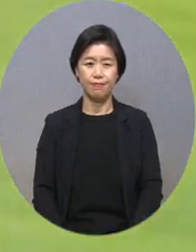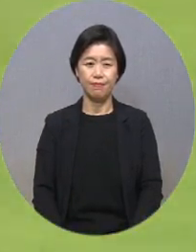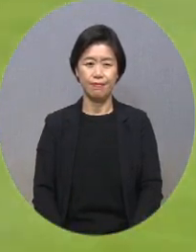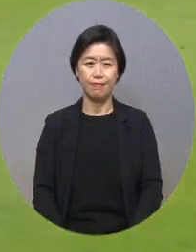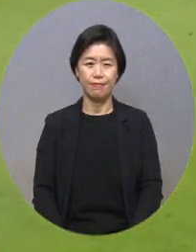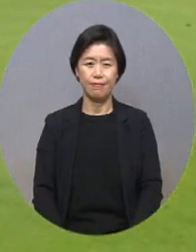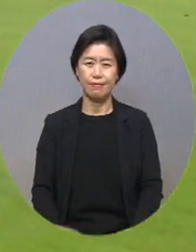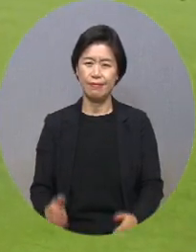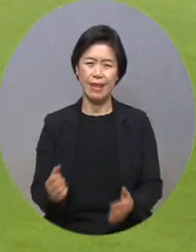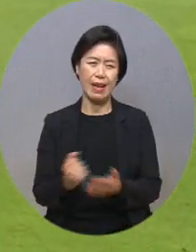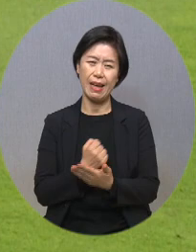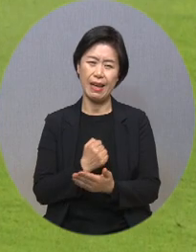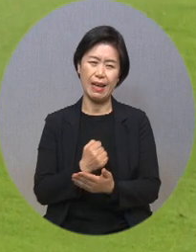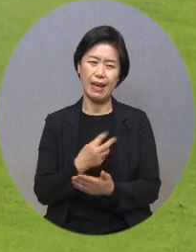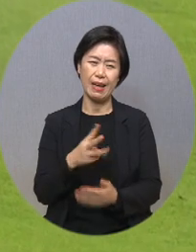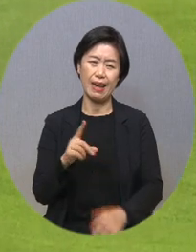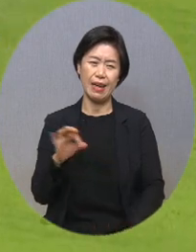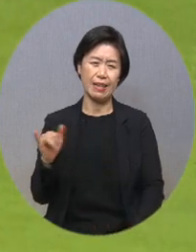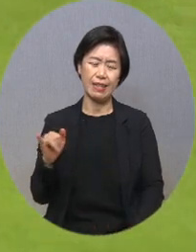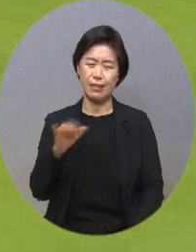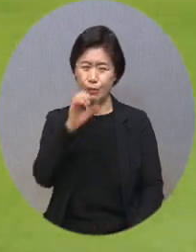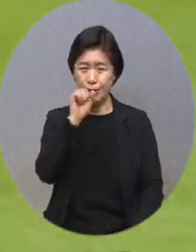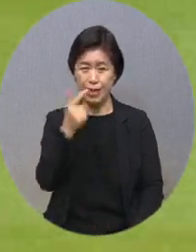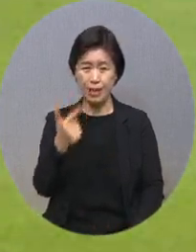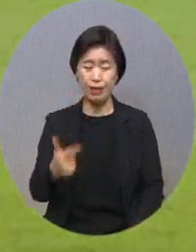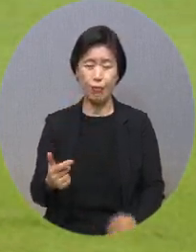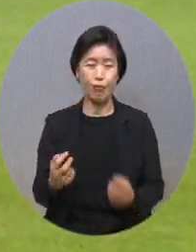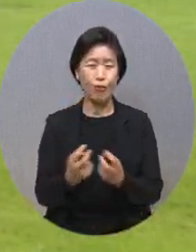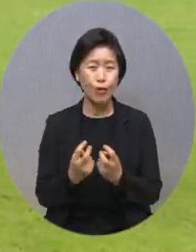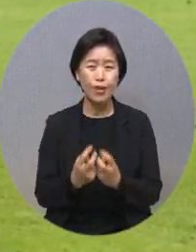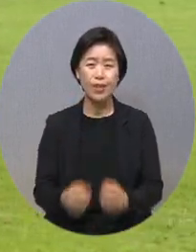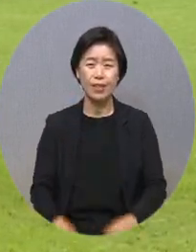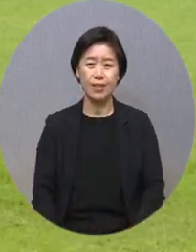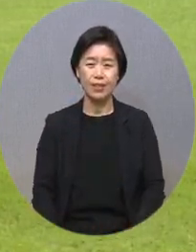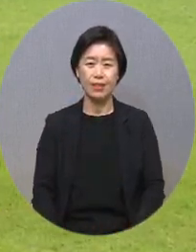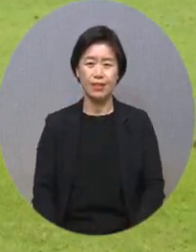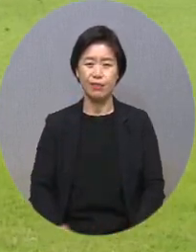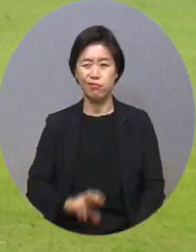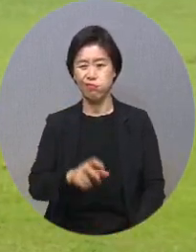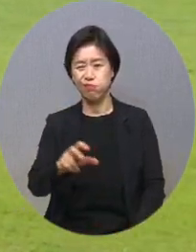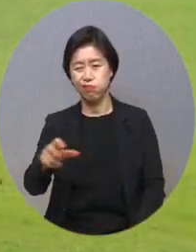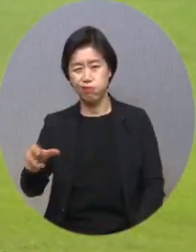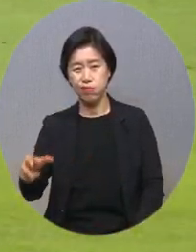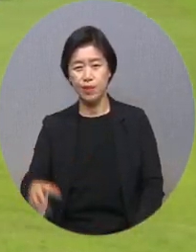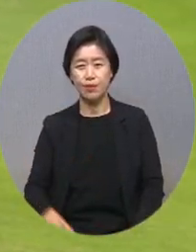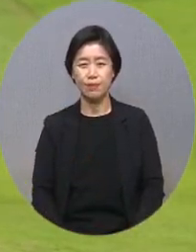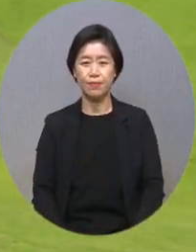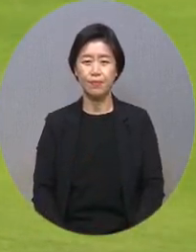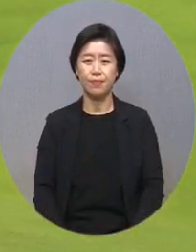아, 라이가 안 좋아서. 어, 안 돼, 안 돼. 안 돼. 이제 끊어가면 돼. 아, 라이 진짜.